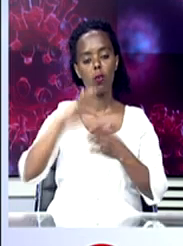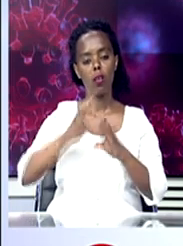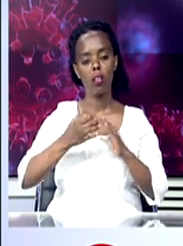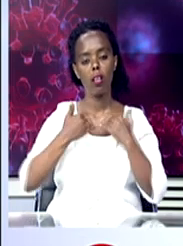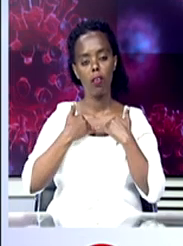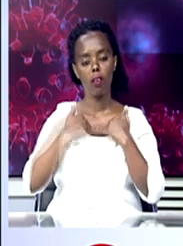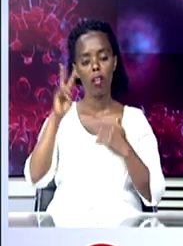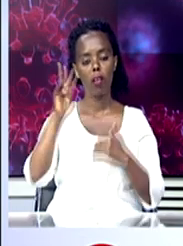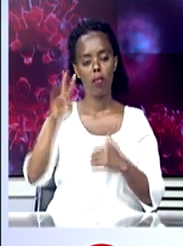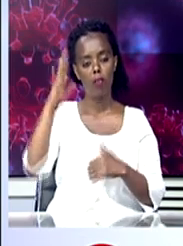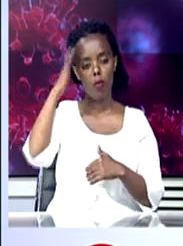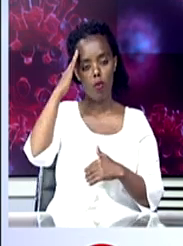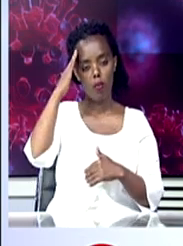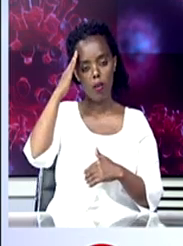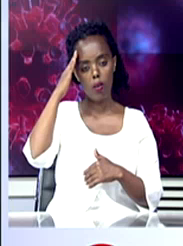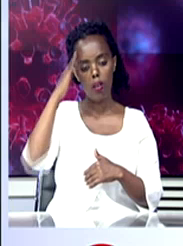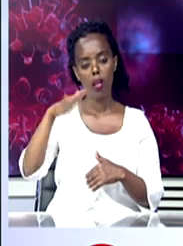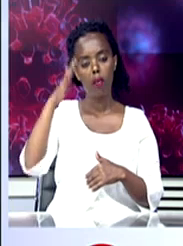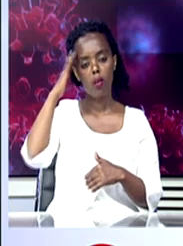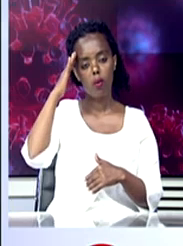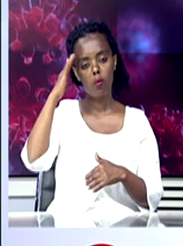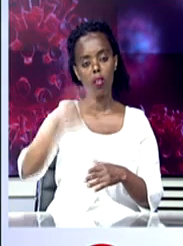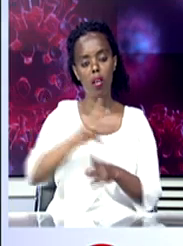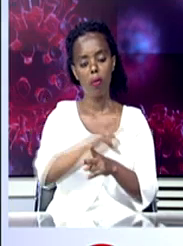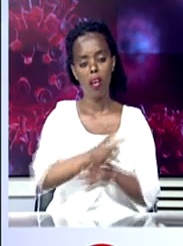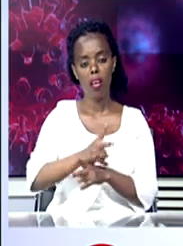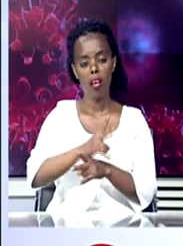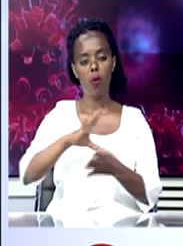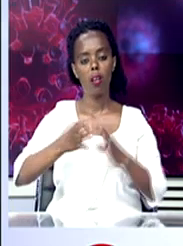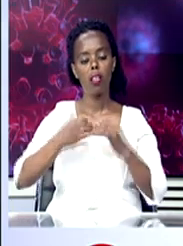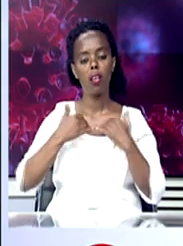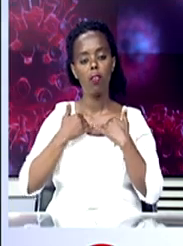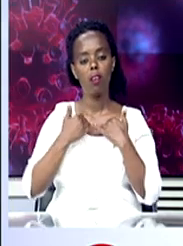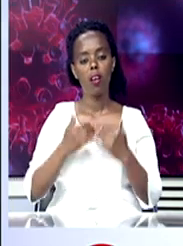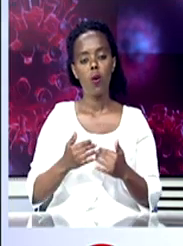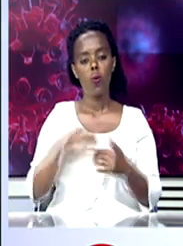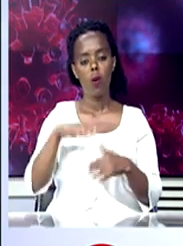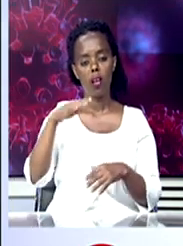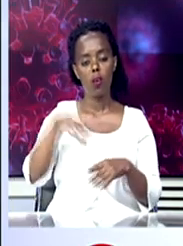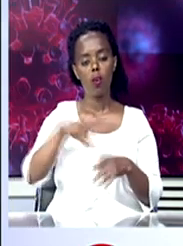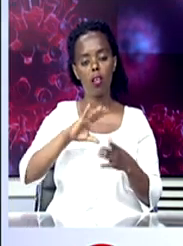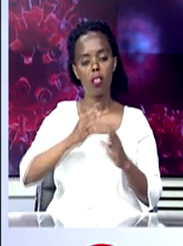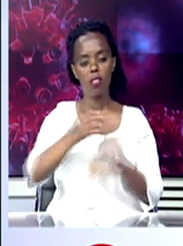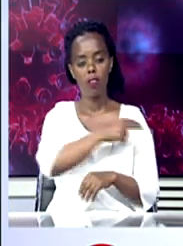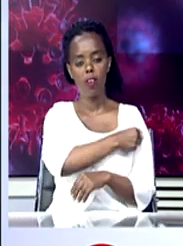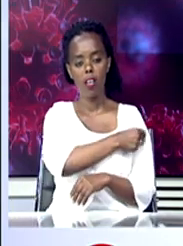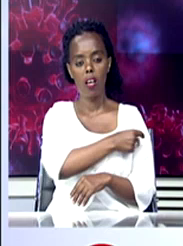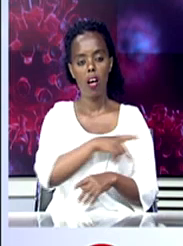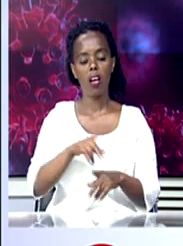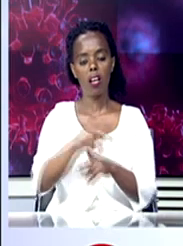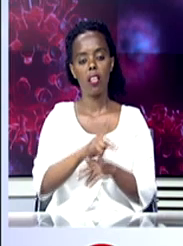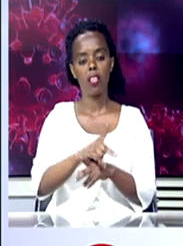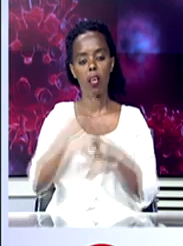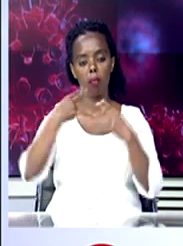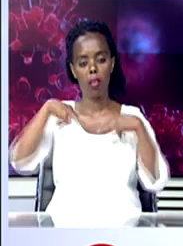Lammaffaa immoo hubannoon beekumsi nama eega waan ta'eef waan ogeessi fayyaa kallattii